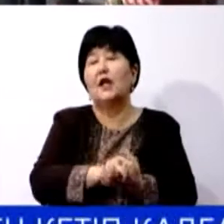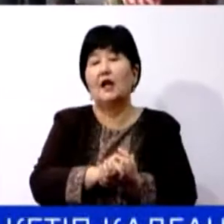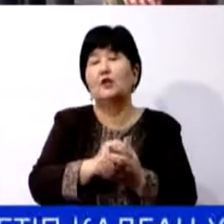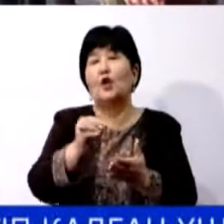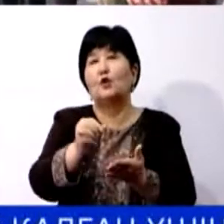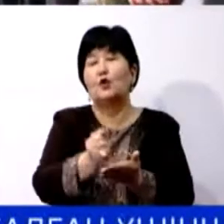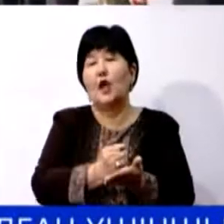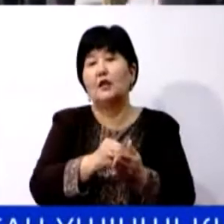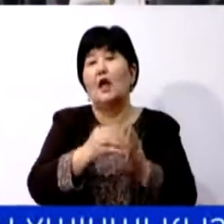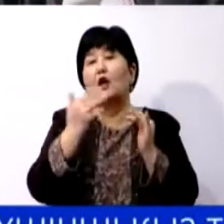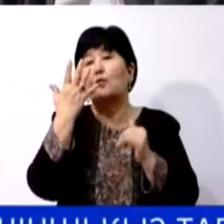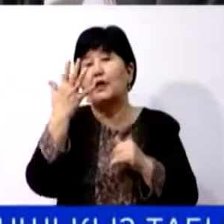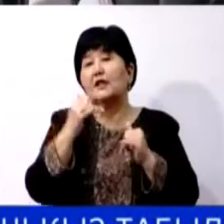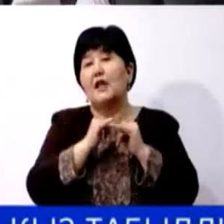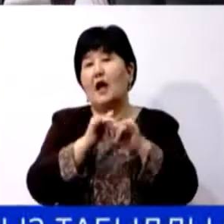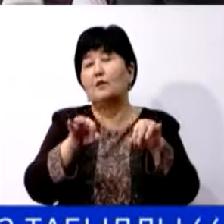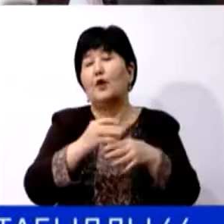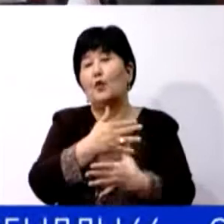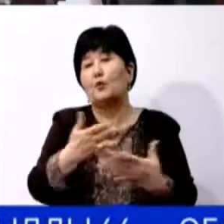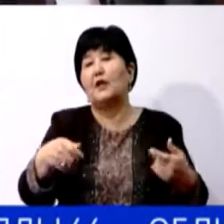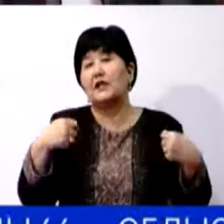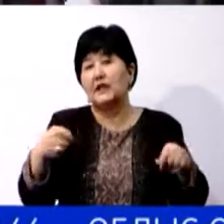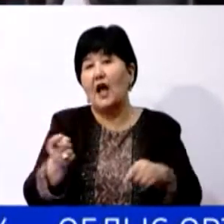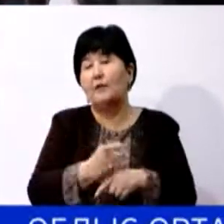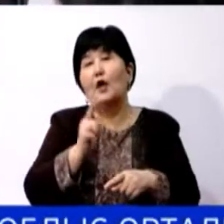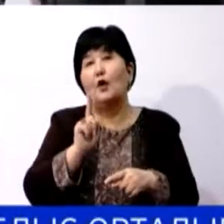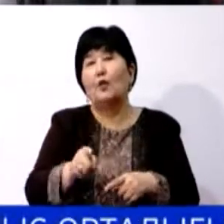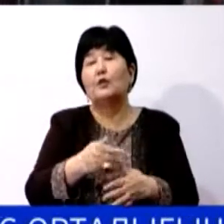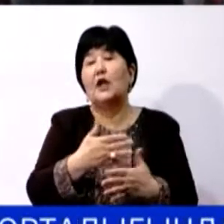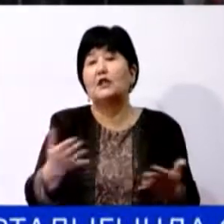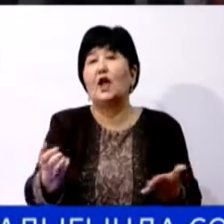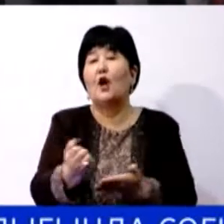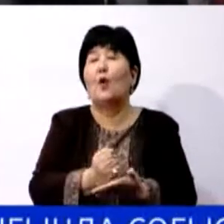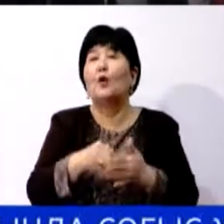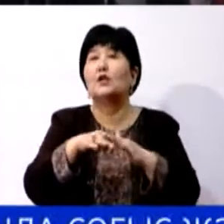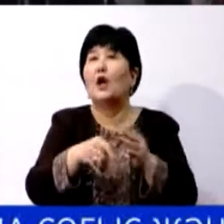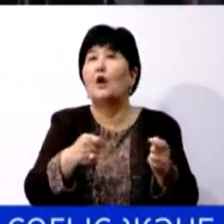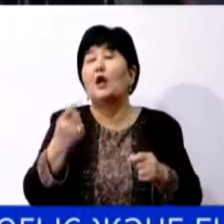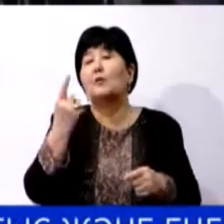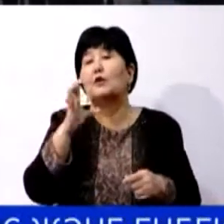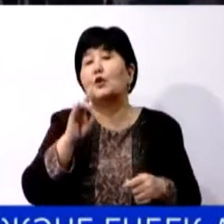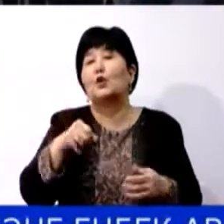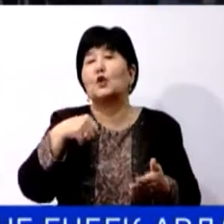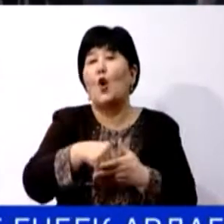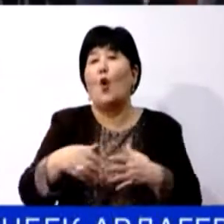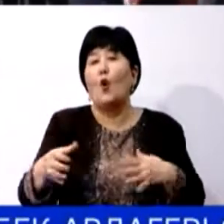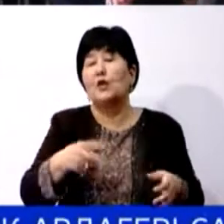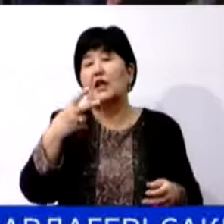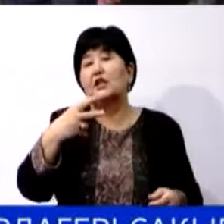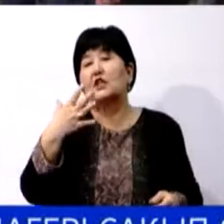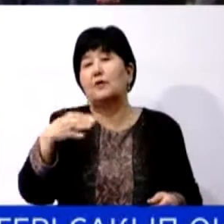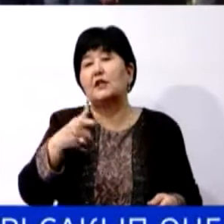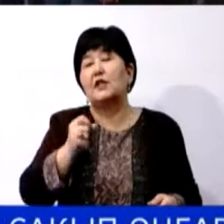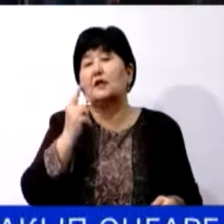қорынан 5 автокөлік пен өнімдер шығарылып тұр. Оның ішінде тұрақтандыру қорының қоймасынан бірінші сортты ұн 25